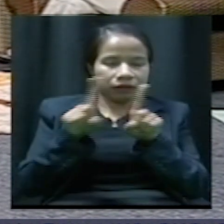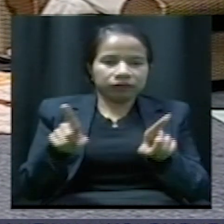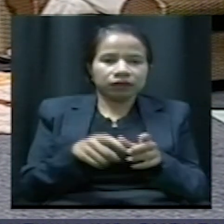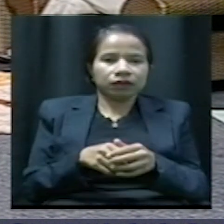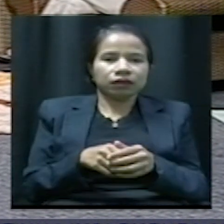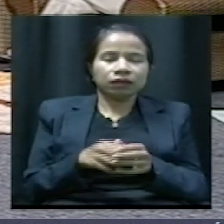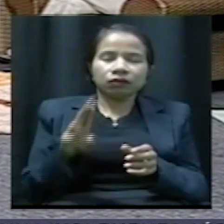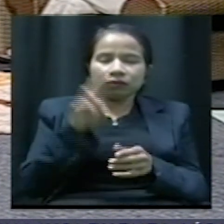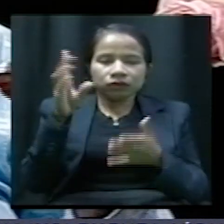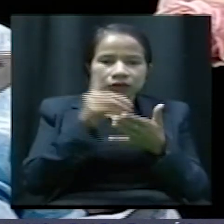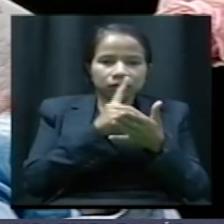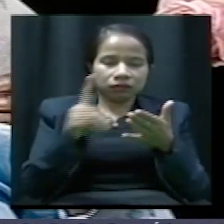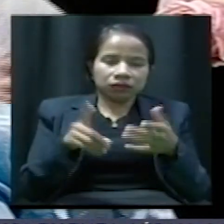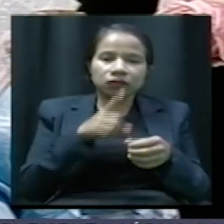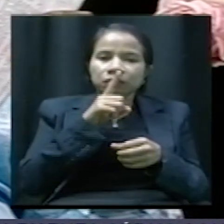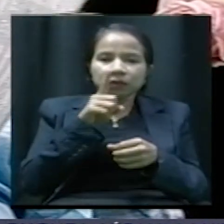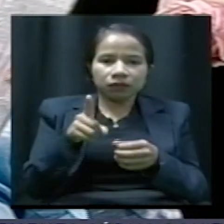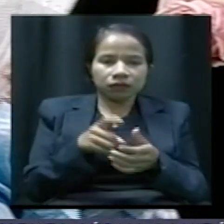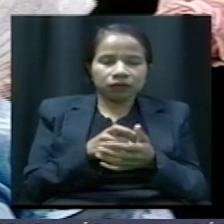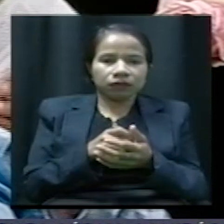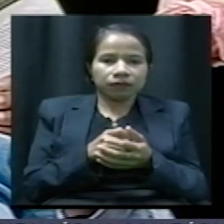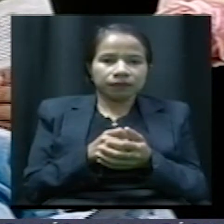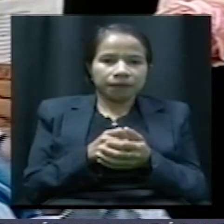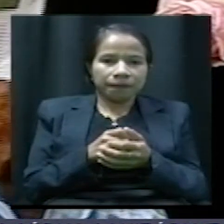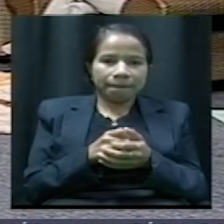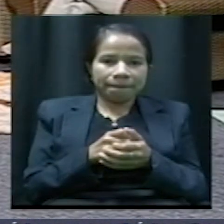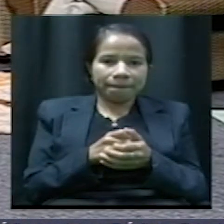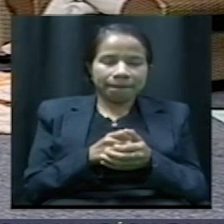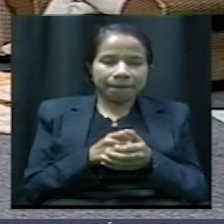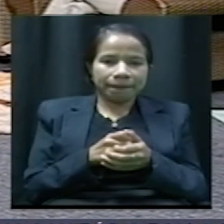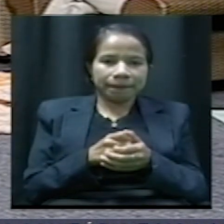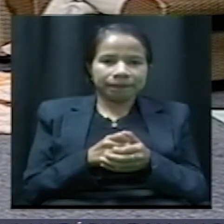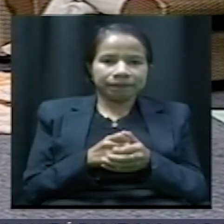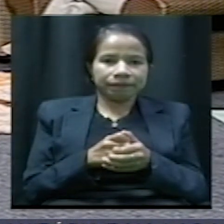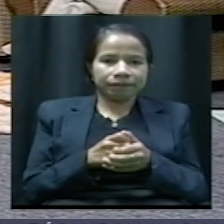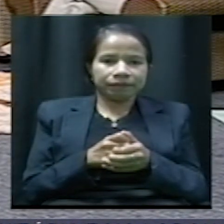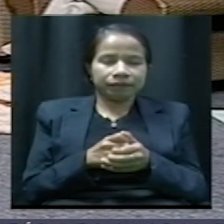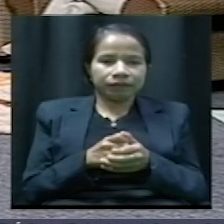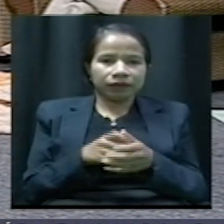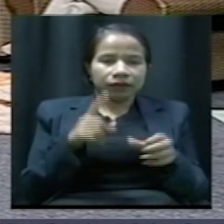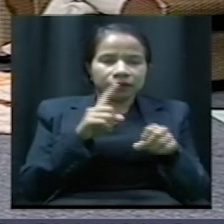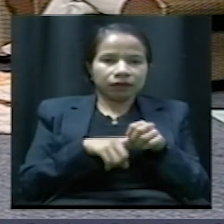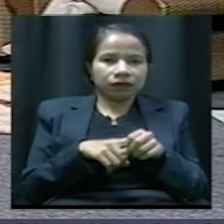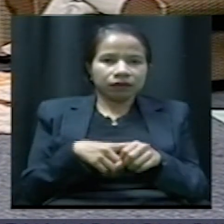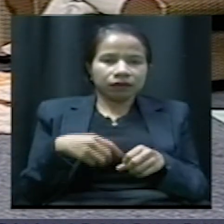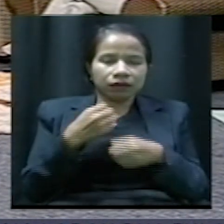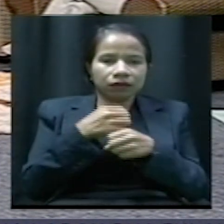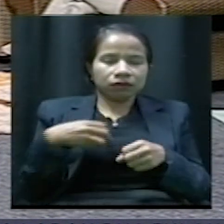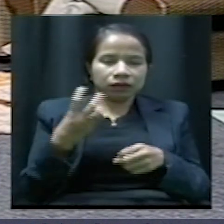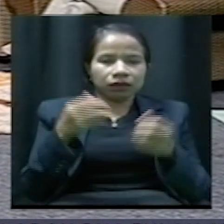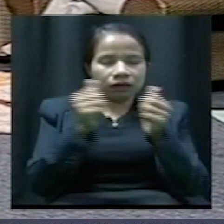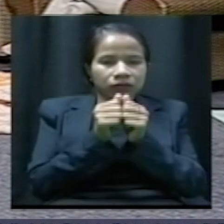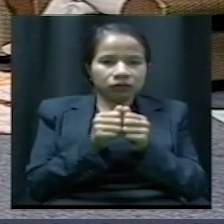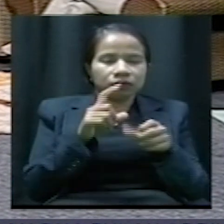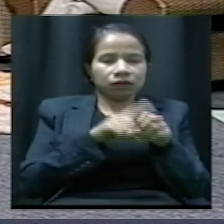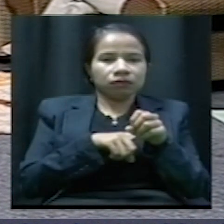la nesa no ita usa diskriminasaun positivo atu alcanza sirak ne sim tempo maka halo ita hamutu